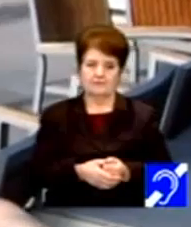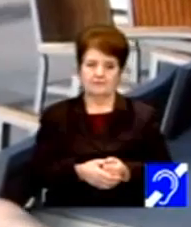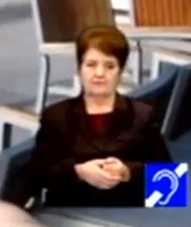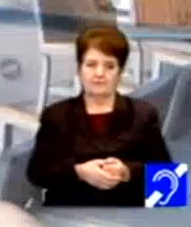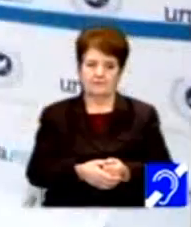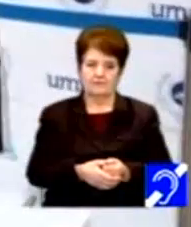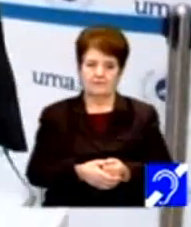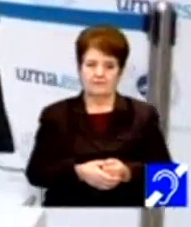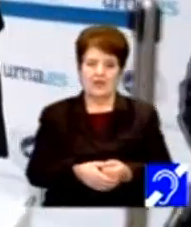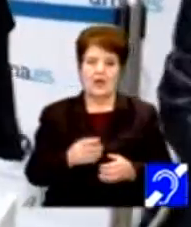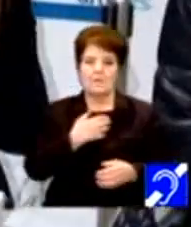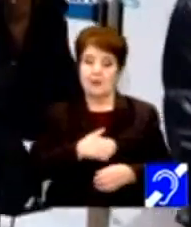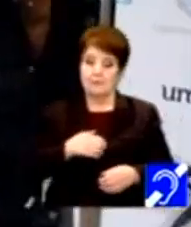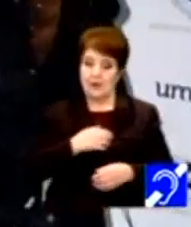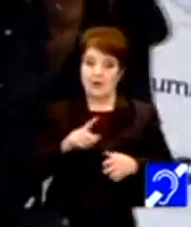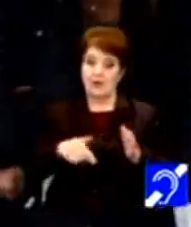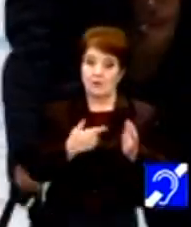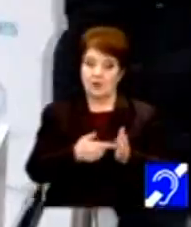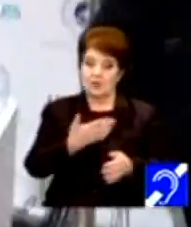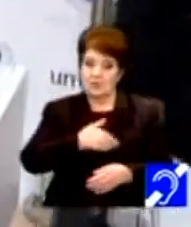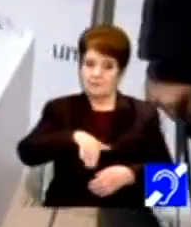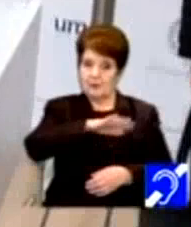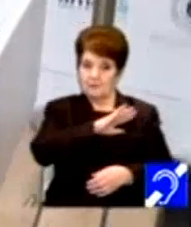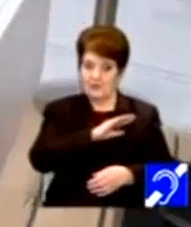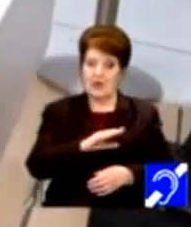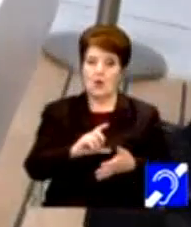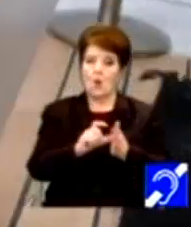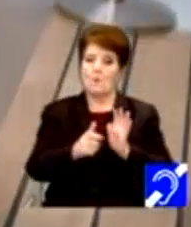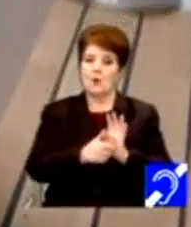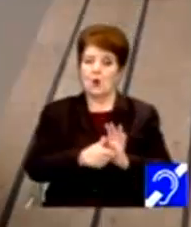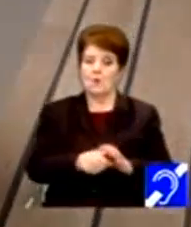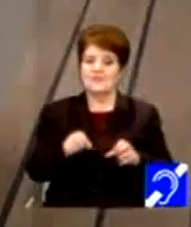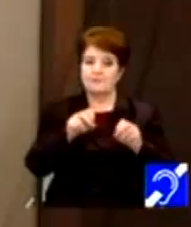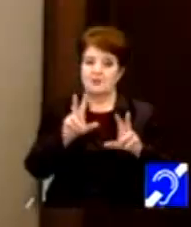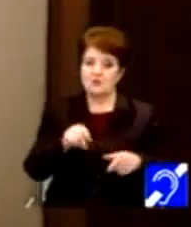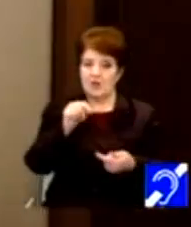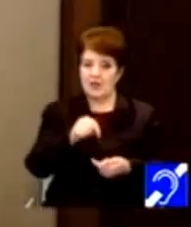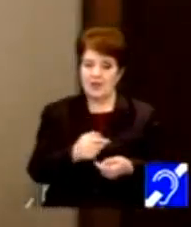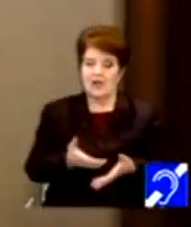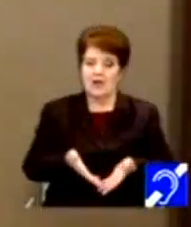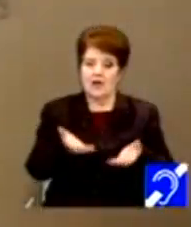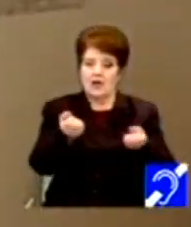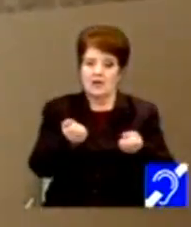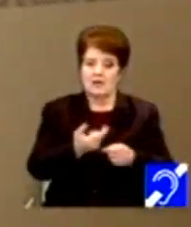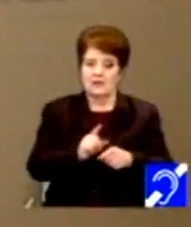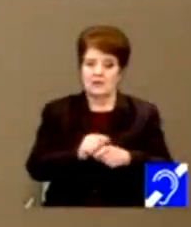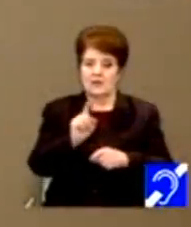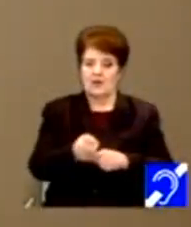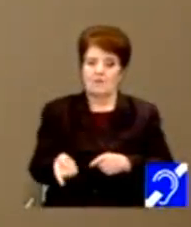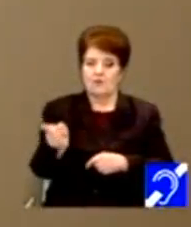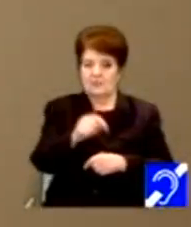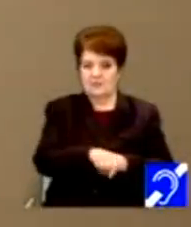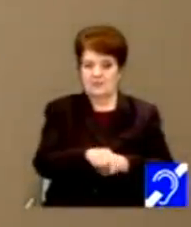muy agradable. Primăria orașului spaniol a creat și un birou special pentru sprijinirea companiilor care vor să se stabilească în